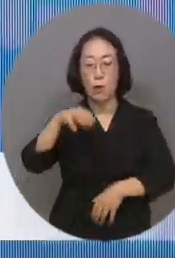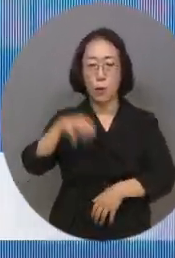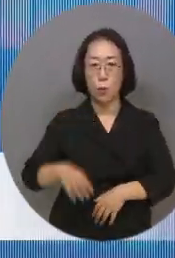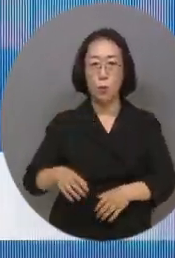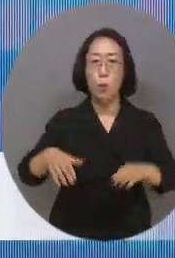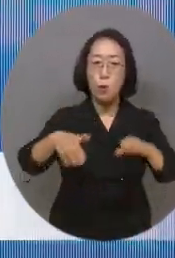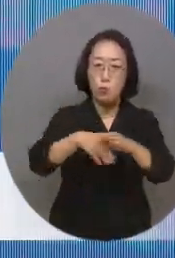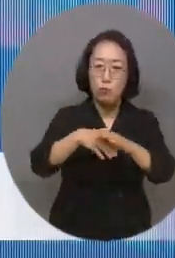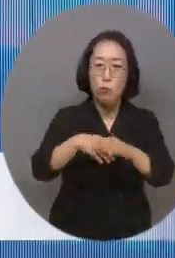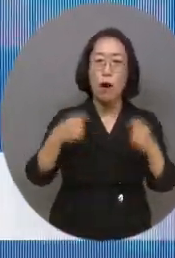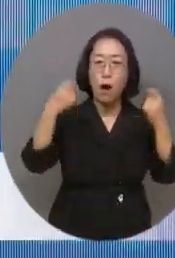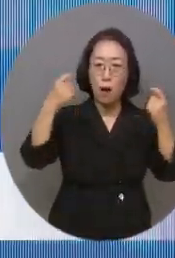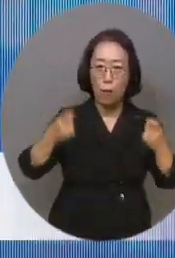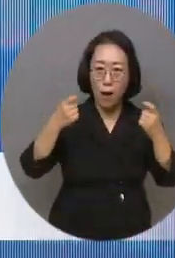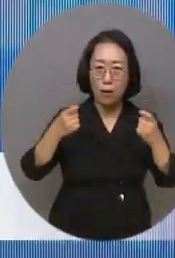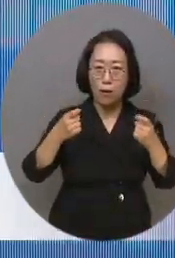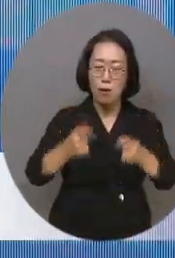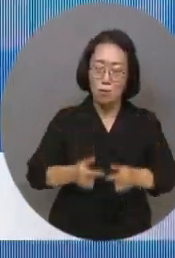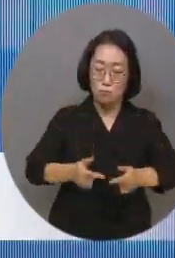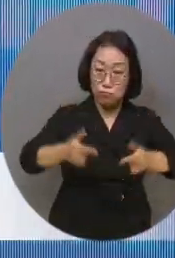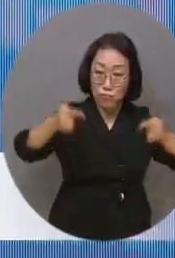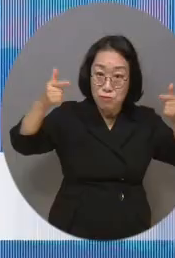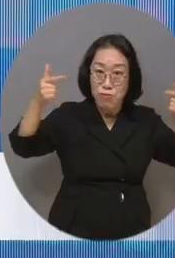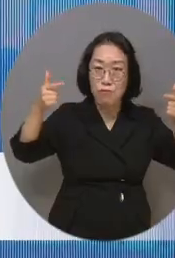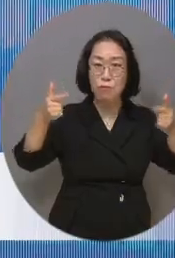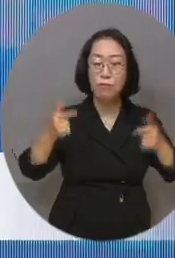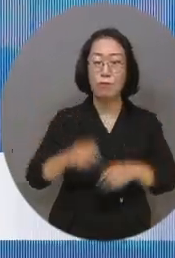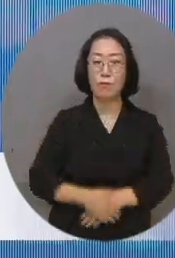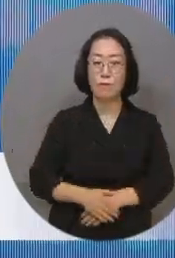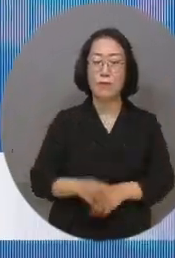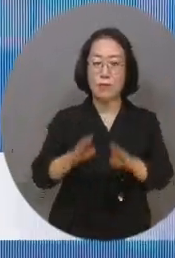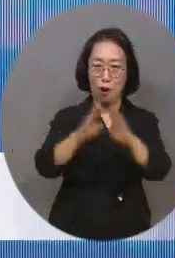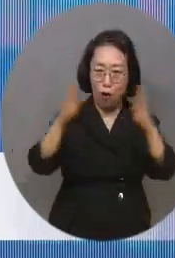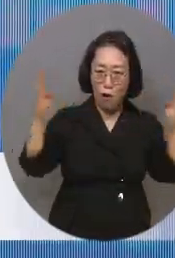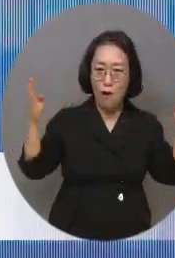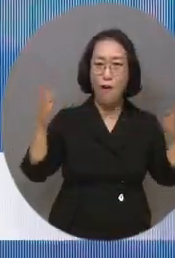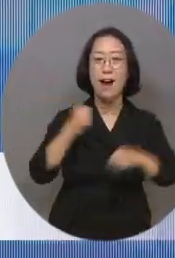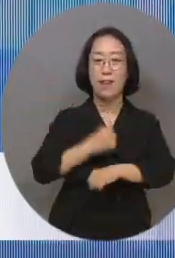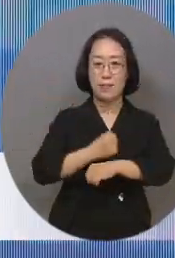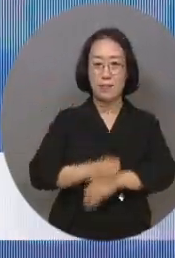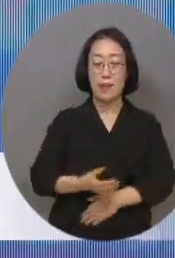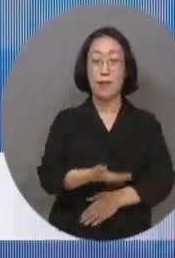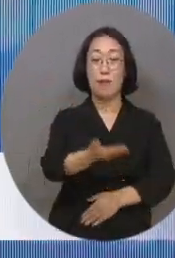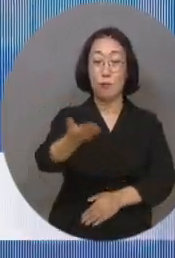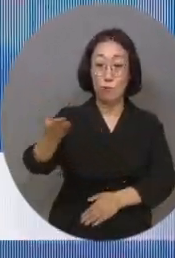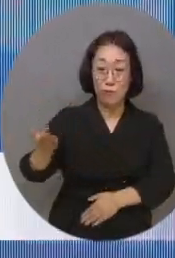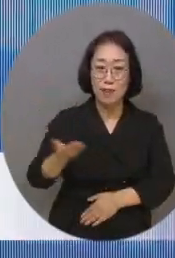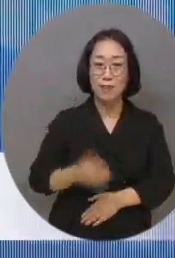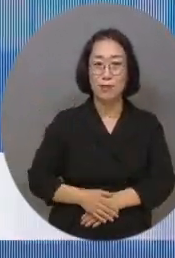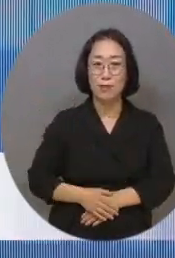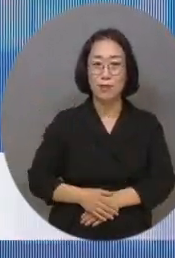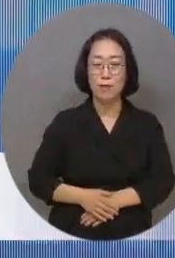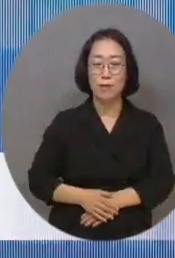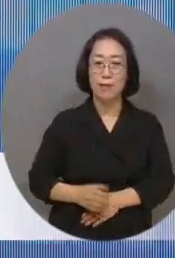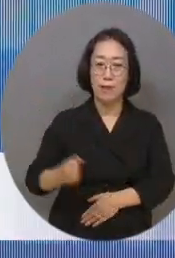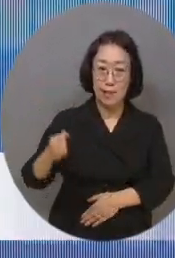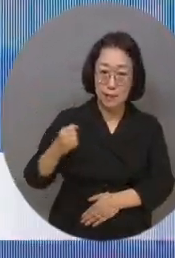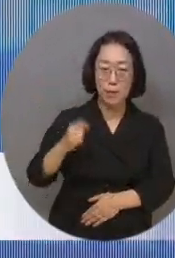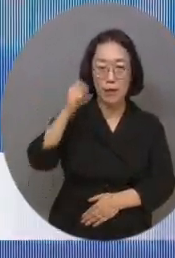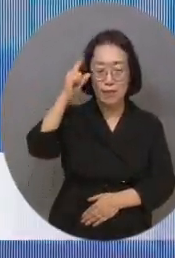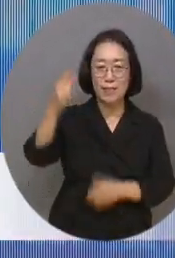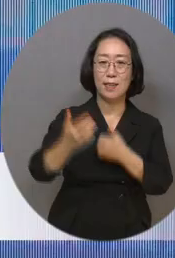문화관광 융성시대를 활짝 열어가겠습니다. 도민 여러분께서도 힘과